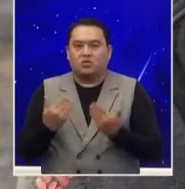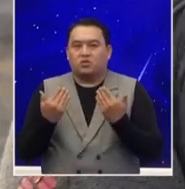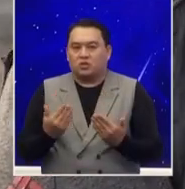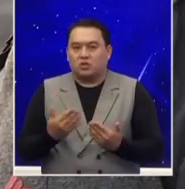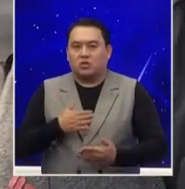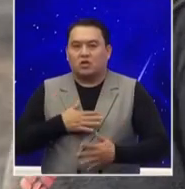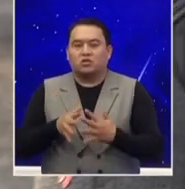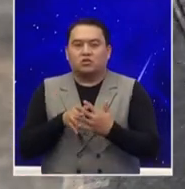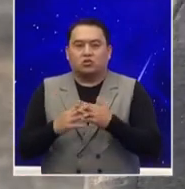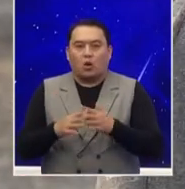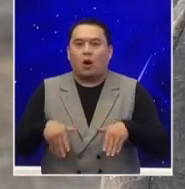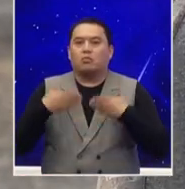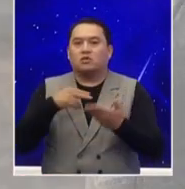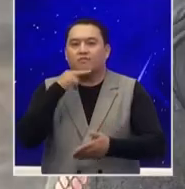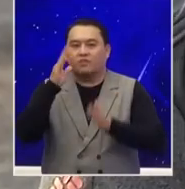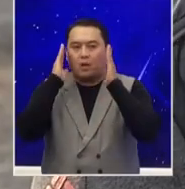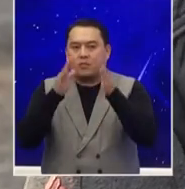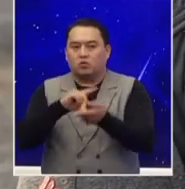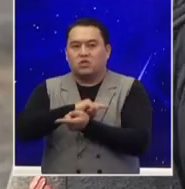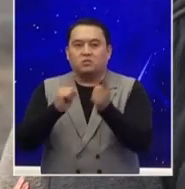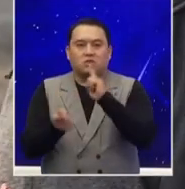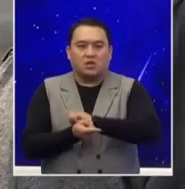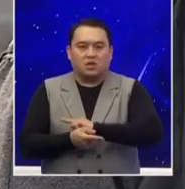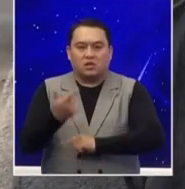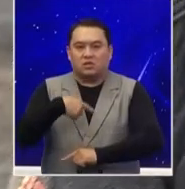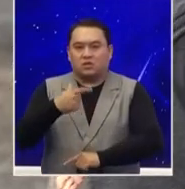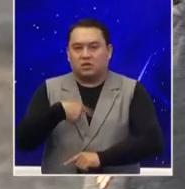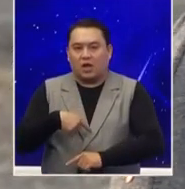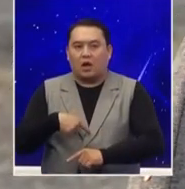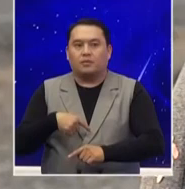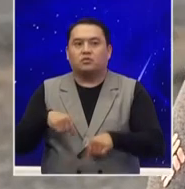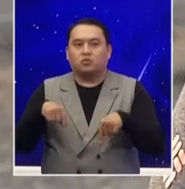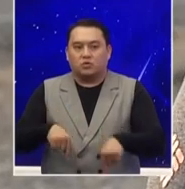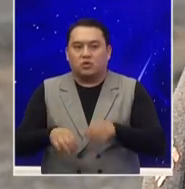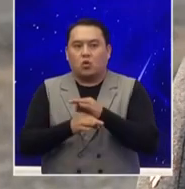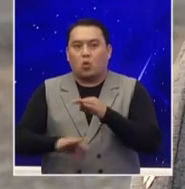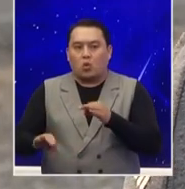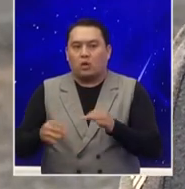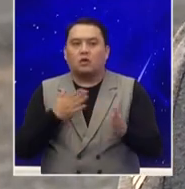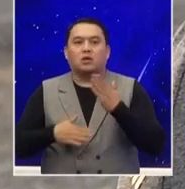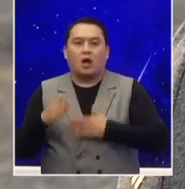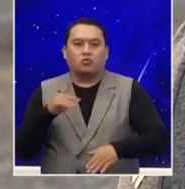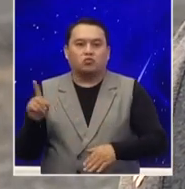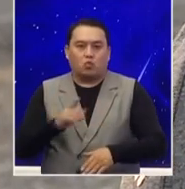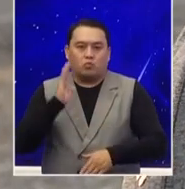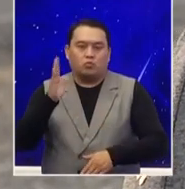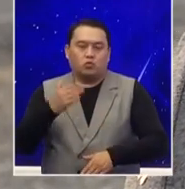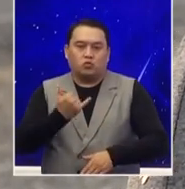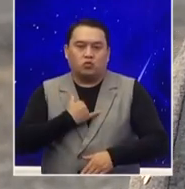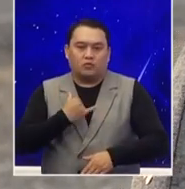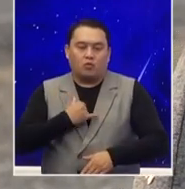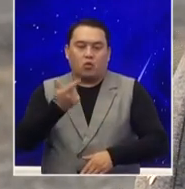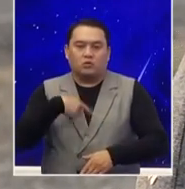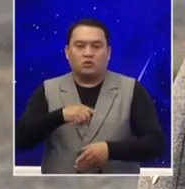когда на наш поселок обратили внимание все изменилось сам я тоже прокладываю здесь трубы и очень рад что в скором времени мы сможем